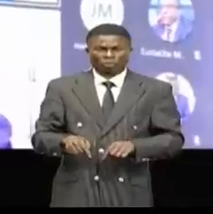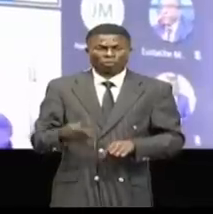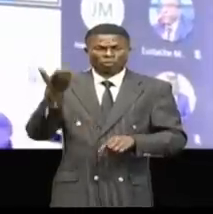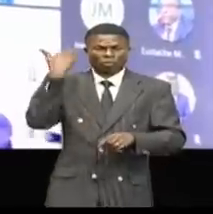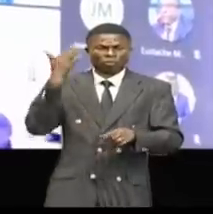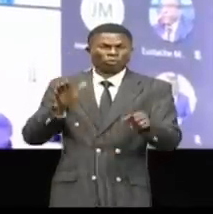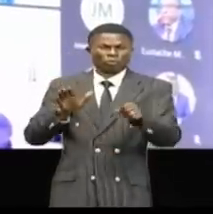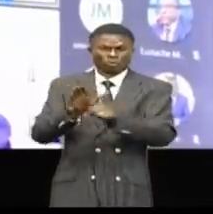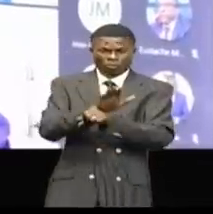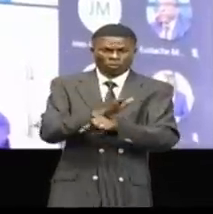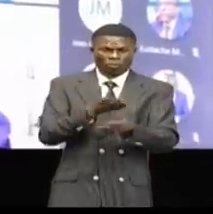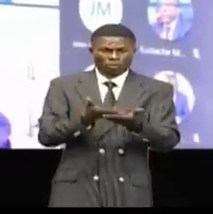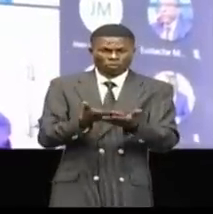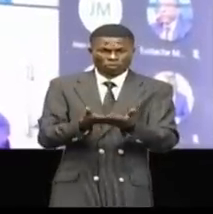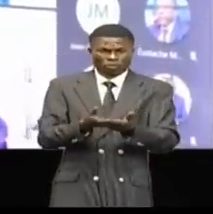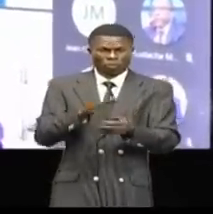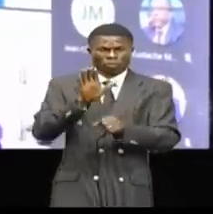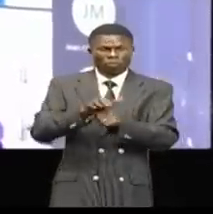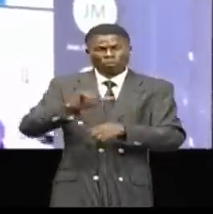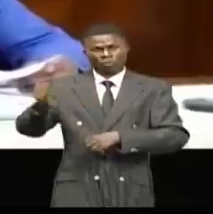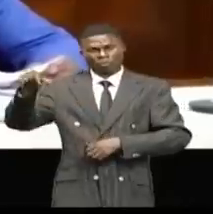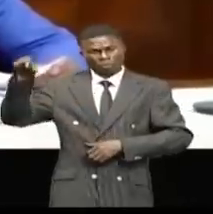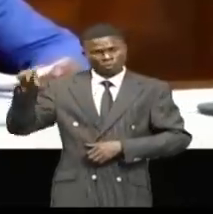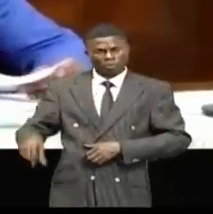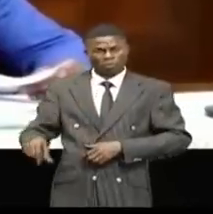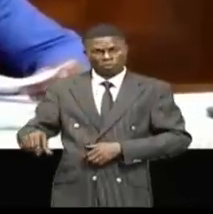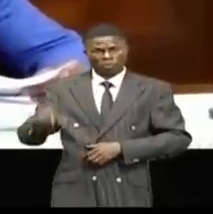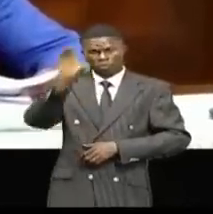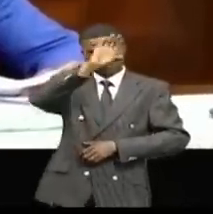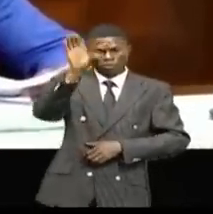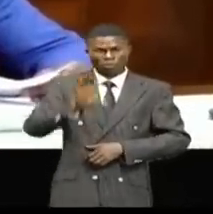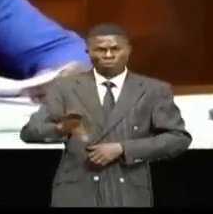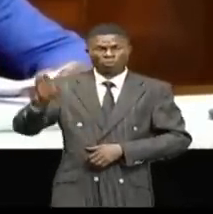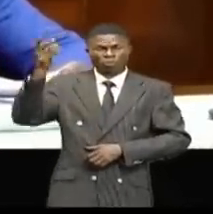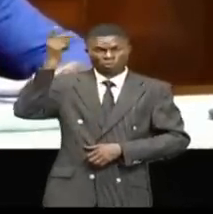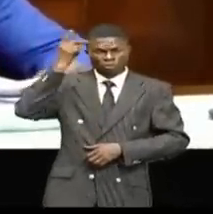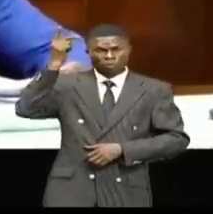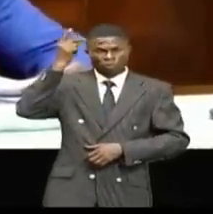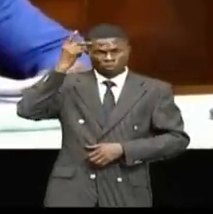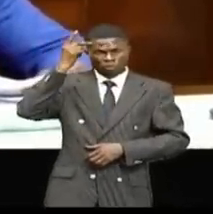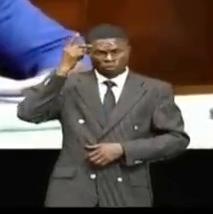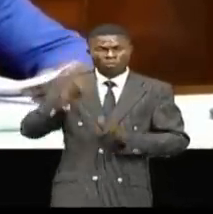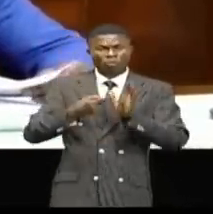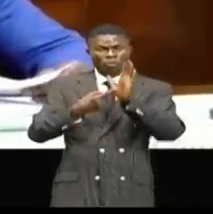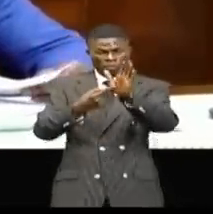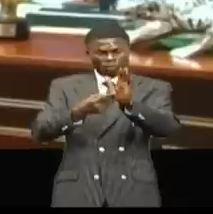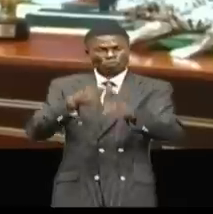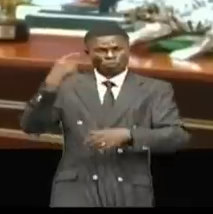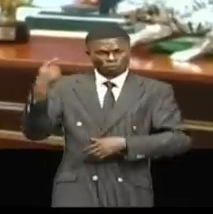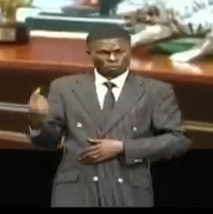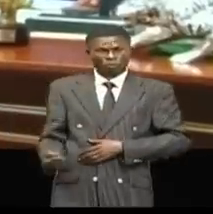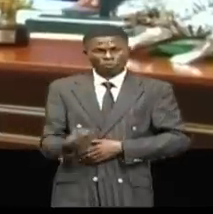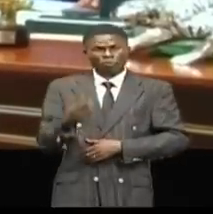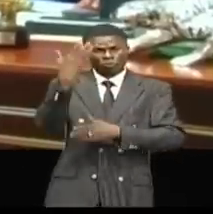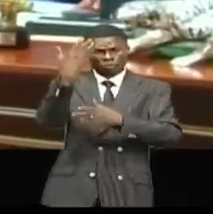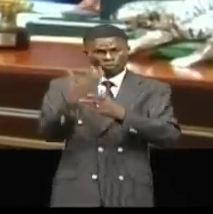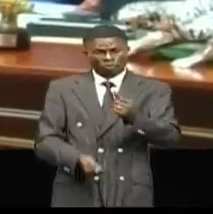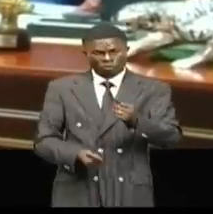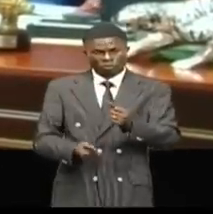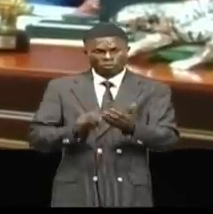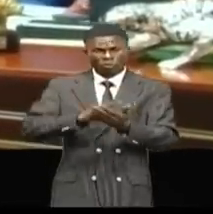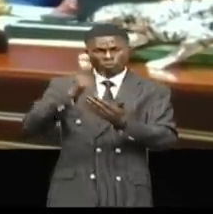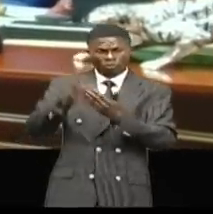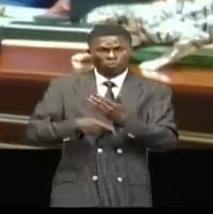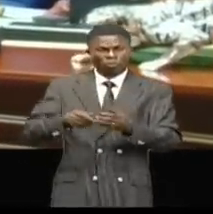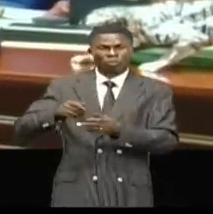inondations des artères et de certains quartiers dans les différentes communes de la capitale démontrent à chaque fois l'absence d'un plan